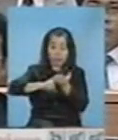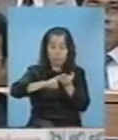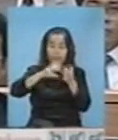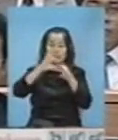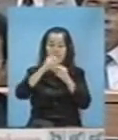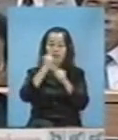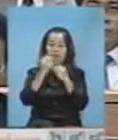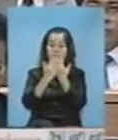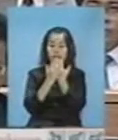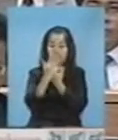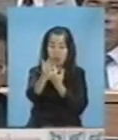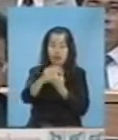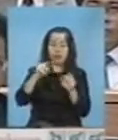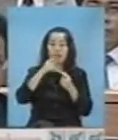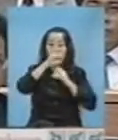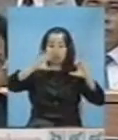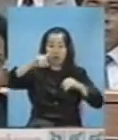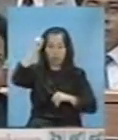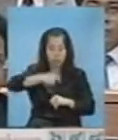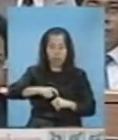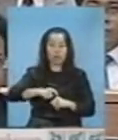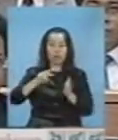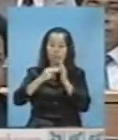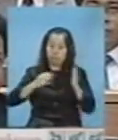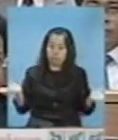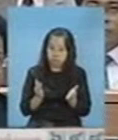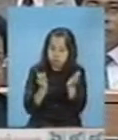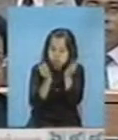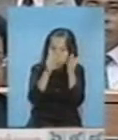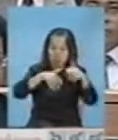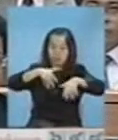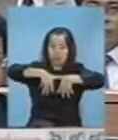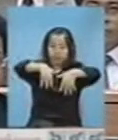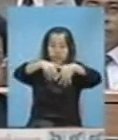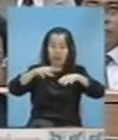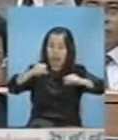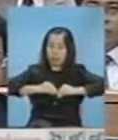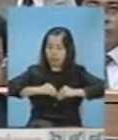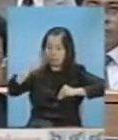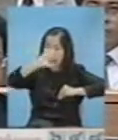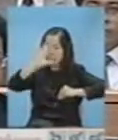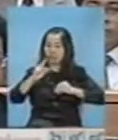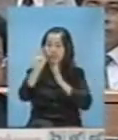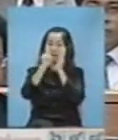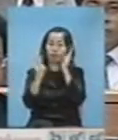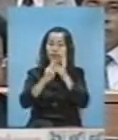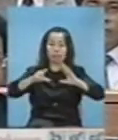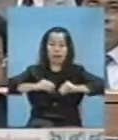ทำประชามติรัฐบาลจะยืนยันรณรงค์ให้ประชาชนไม่รับรัฐธรรมนูญฉบับแก้ไข